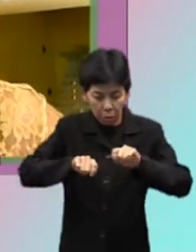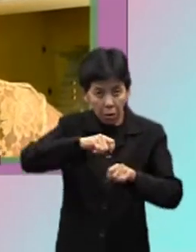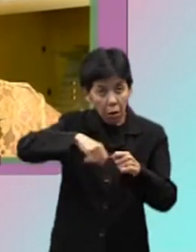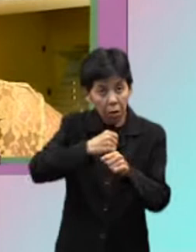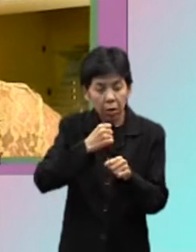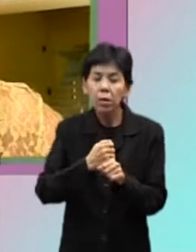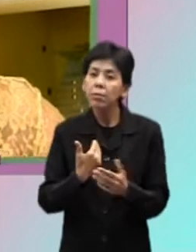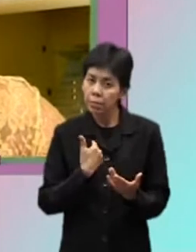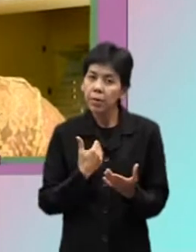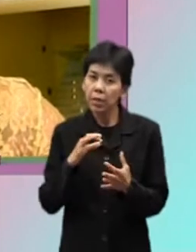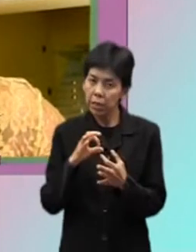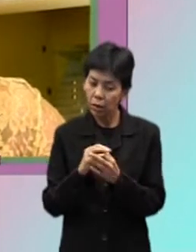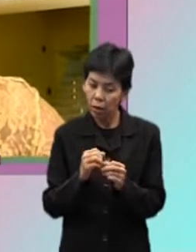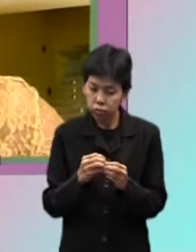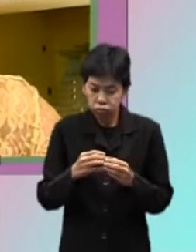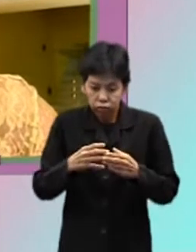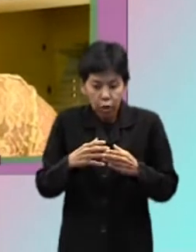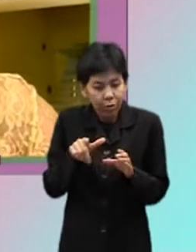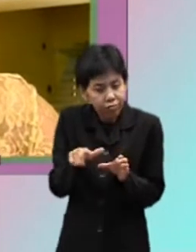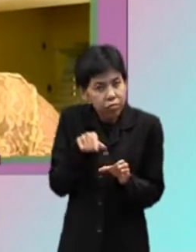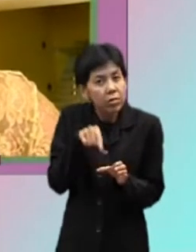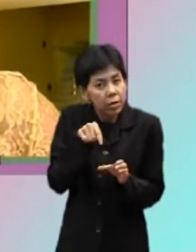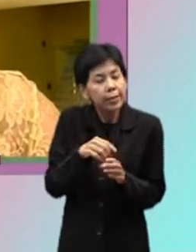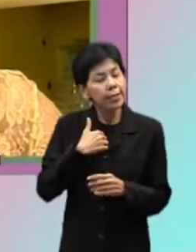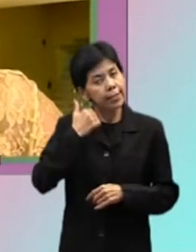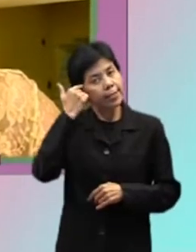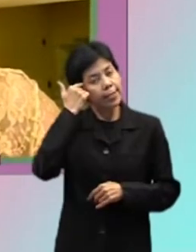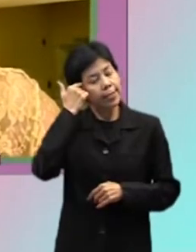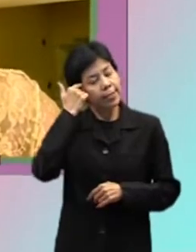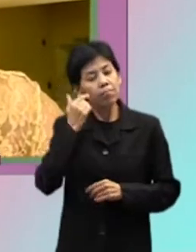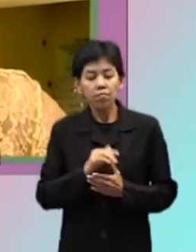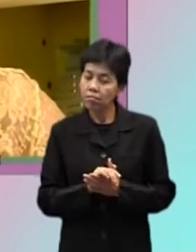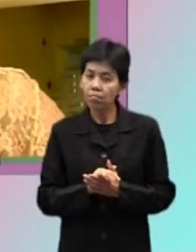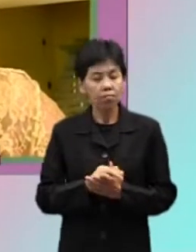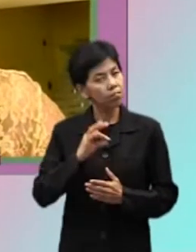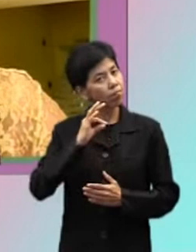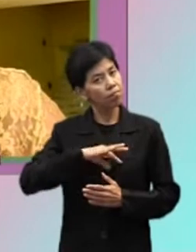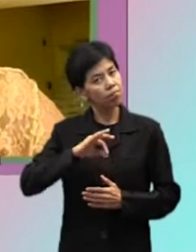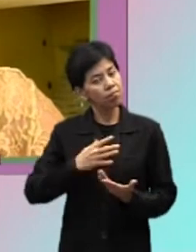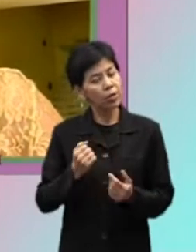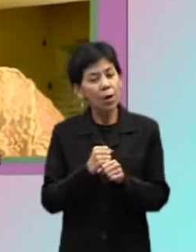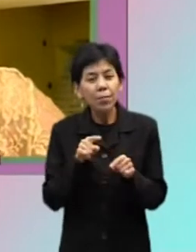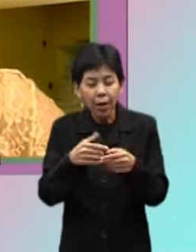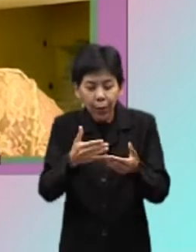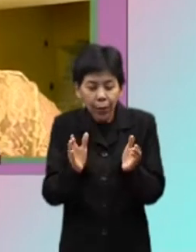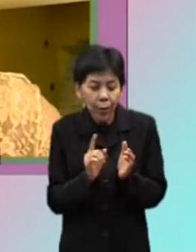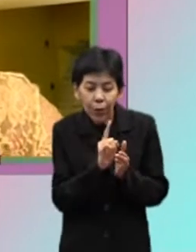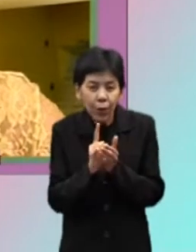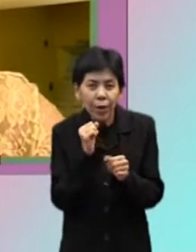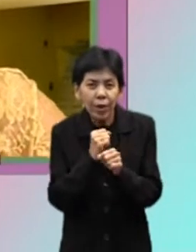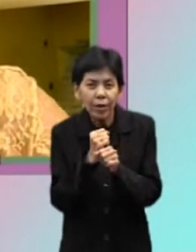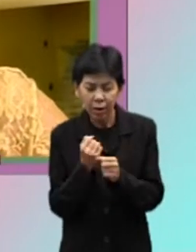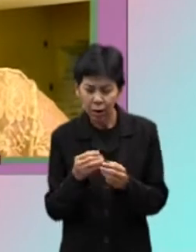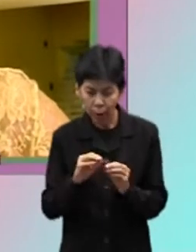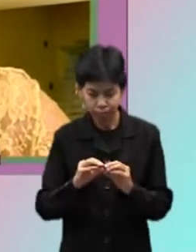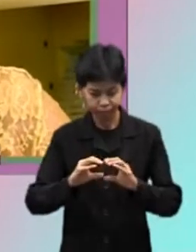อศกรีมนะคะตรงนี้เนี่ยมันเป็นสิ่งหนึ่งที่เราคิดว่ามันไม่ถูกต้องเหมือนเราทำขนมเค้กที่มีผงฟูแล้วเราขายป